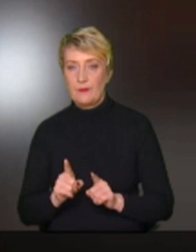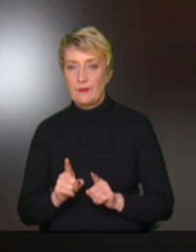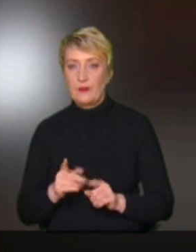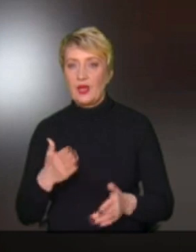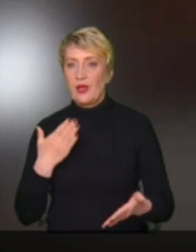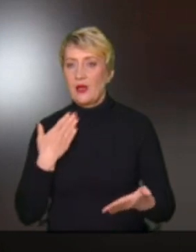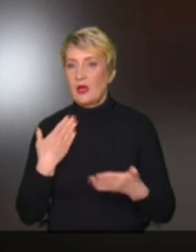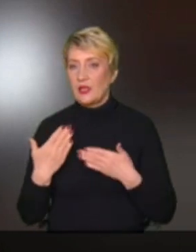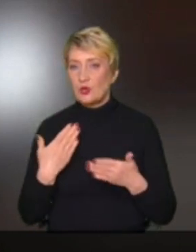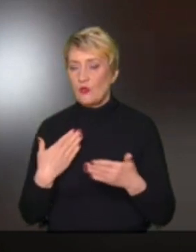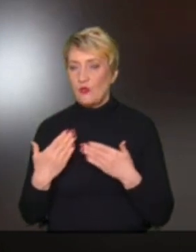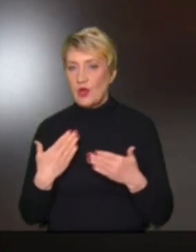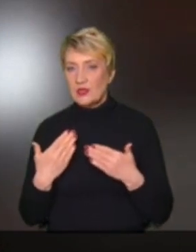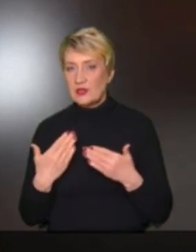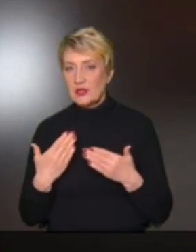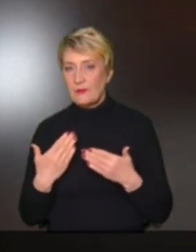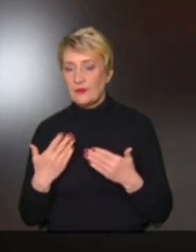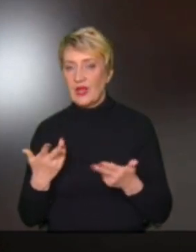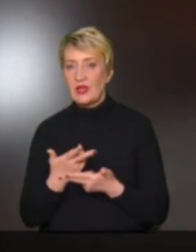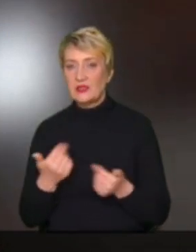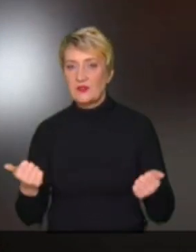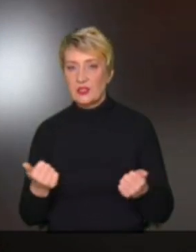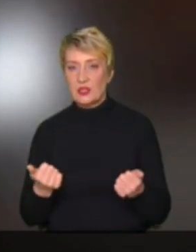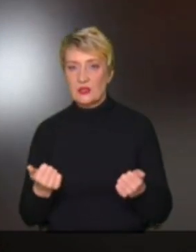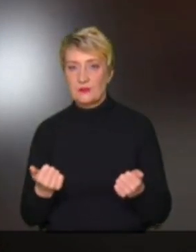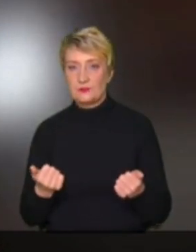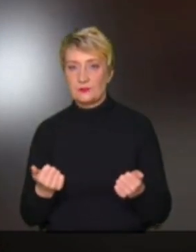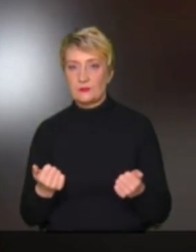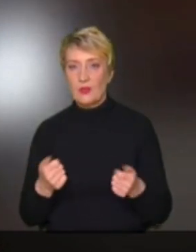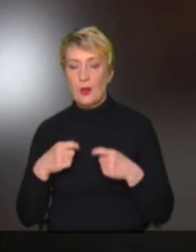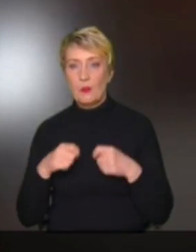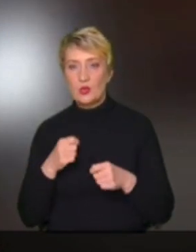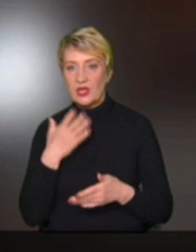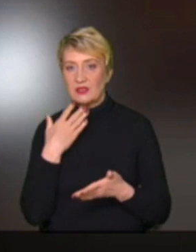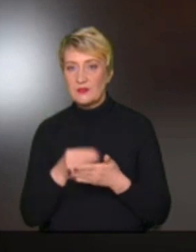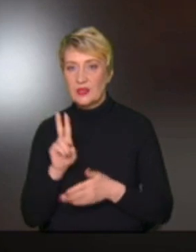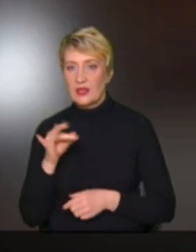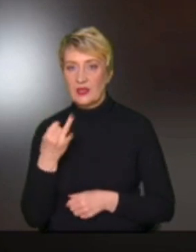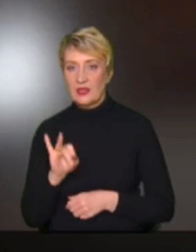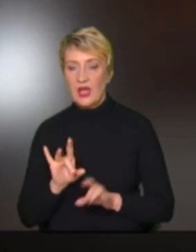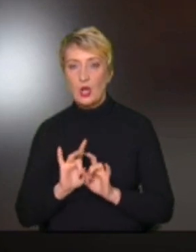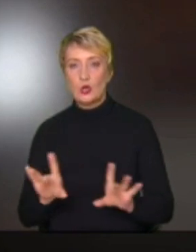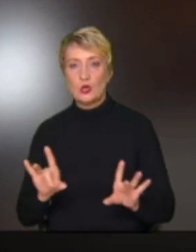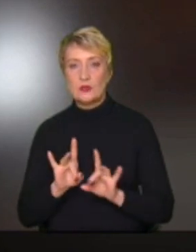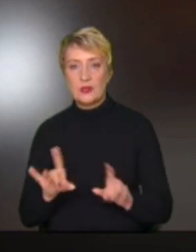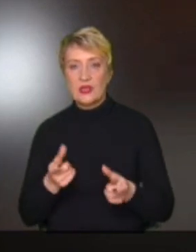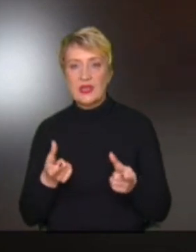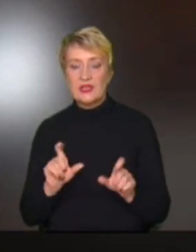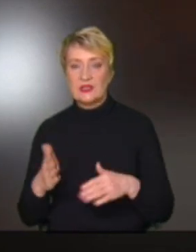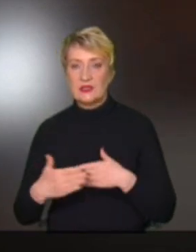статті Financial Times, але ж, звичайно, він подає зі свого боку. Бо Китай розповідає про те, що